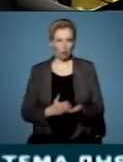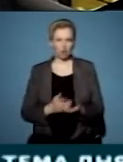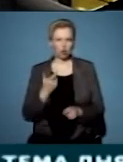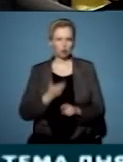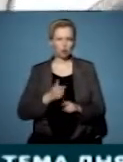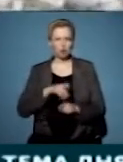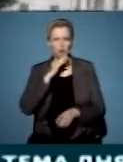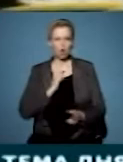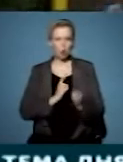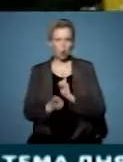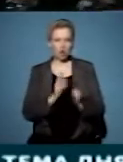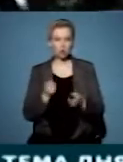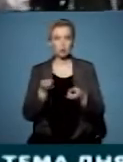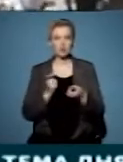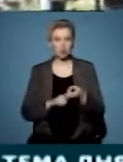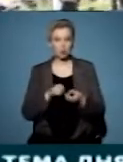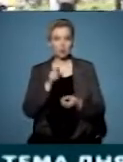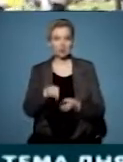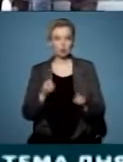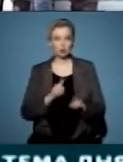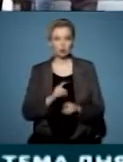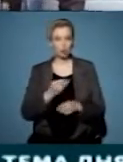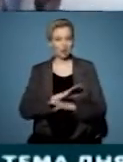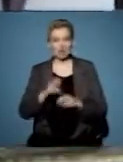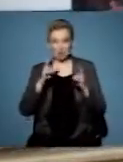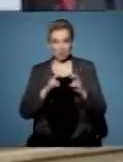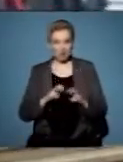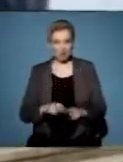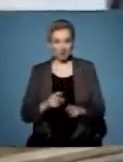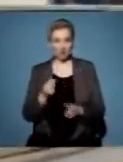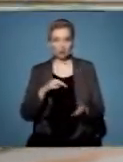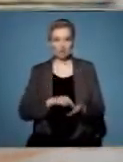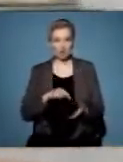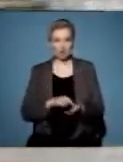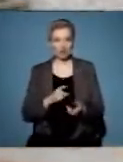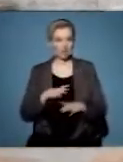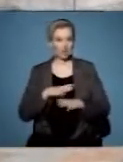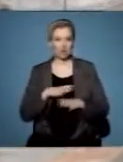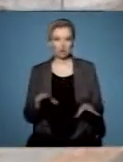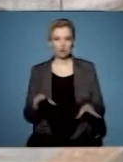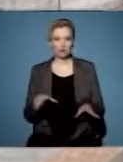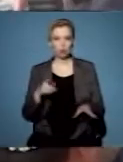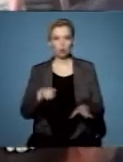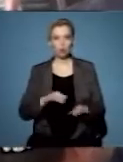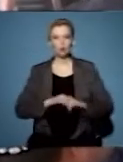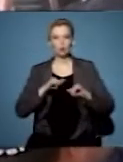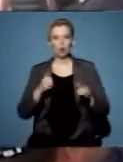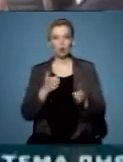дуже багато рейсів у зв'язку із тим, що не переглядався тарифи і не було того